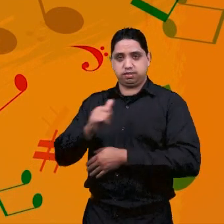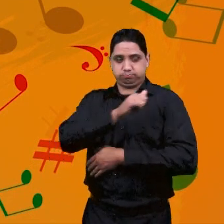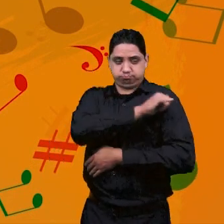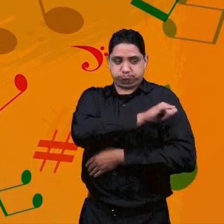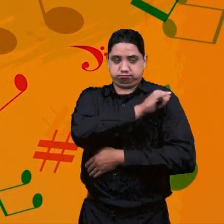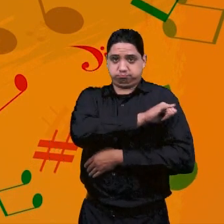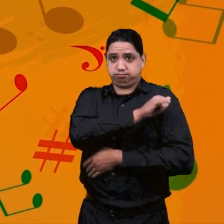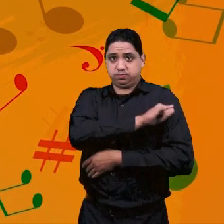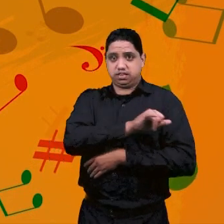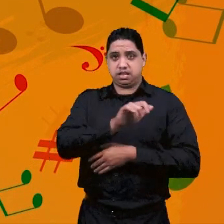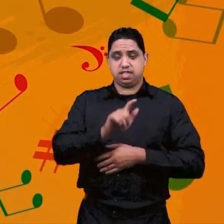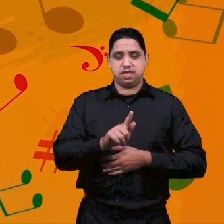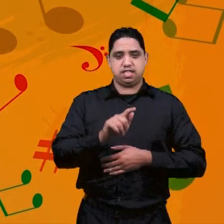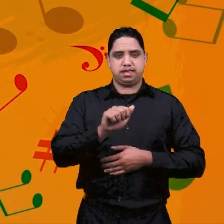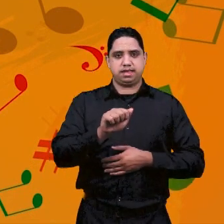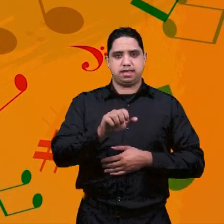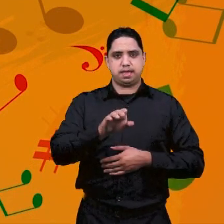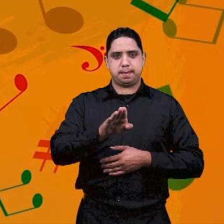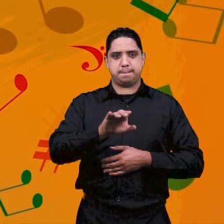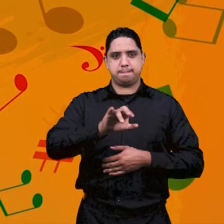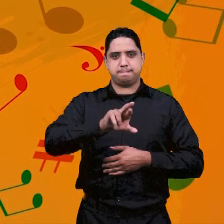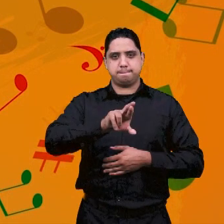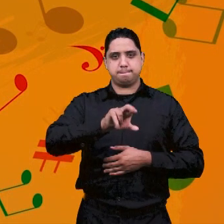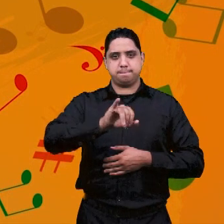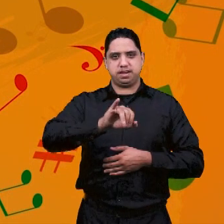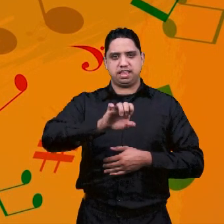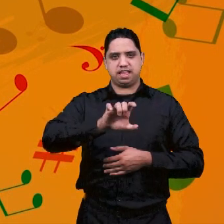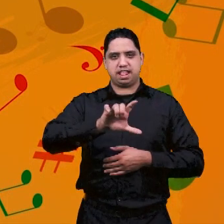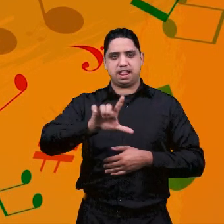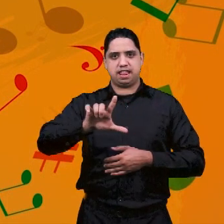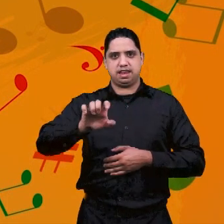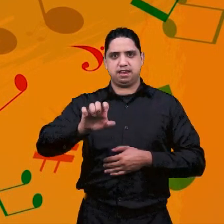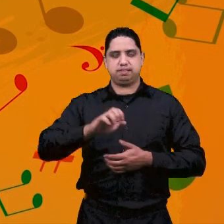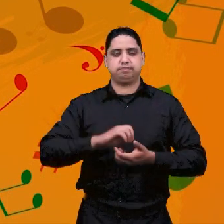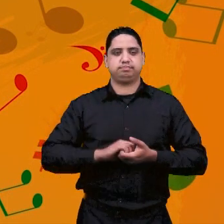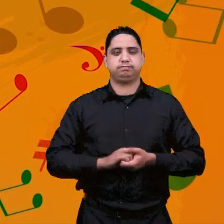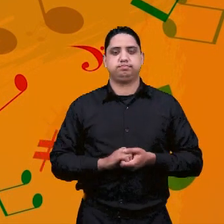Celle-ci, c'est l'intermédiaire Gabriela, Cabo Frio, Rio de Janeiro.